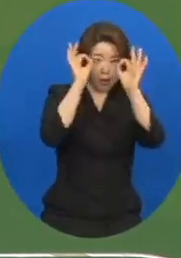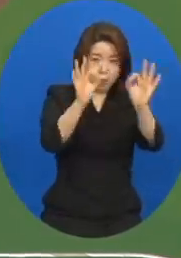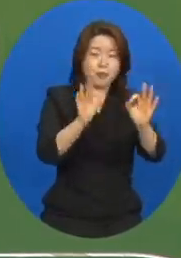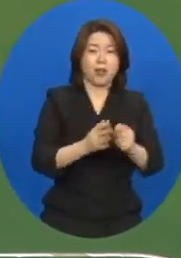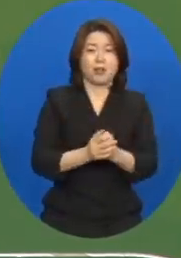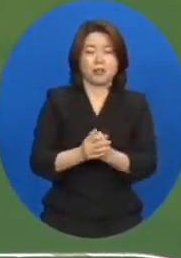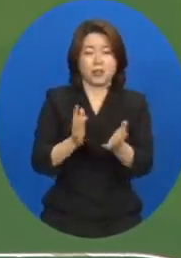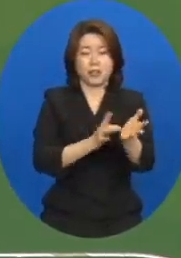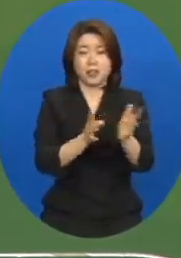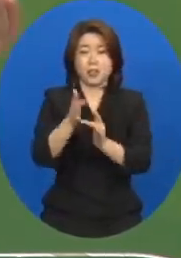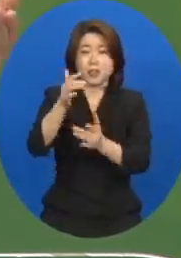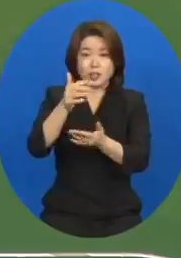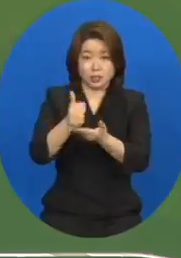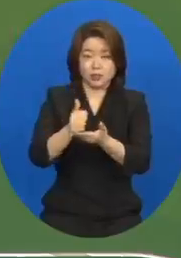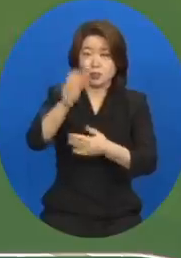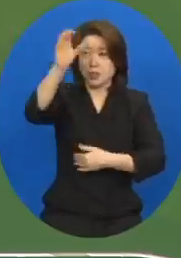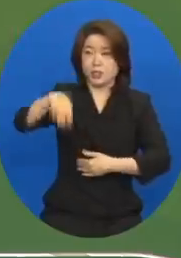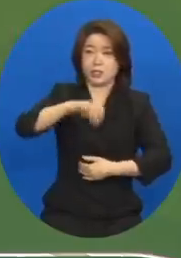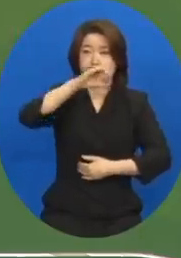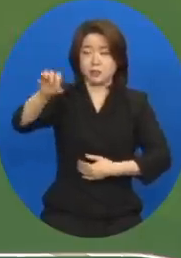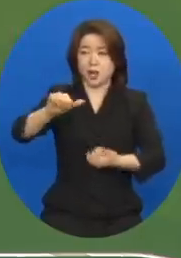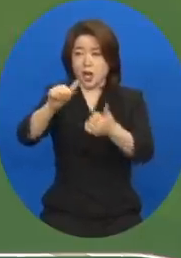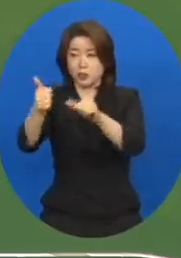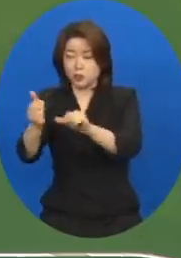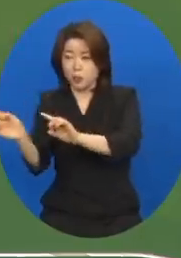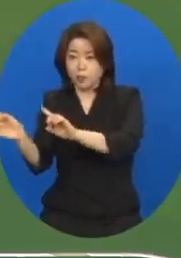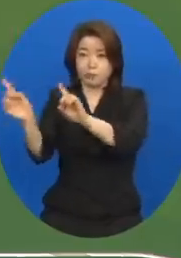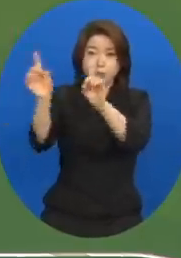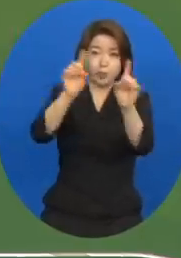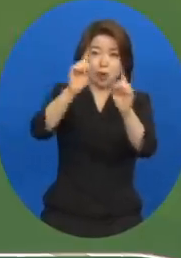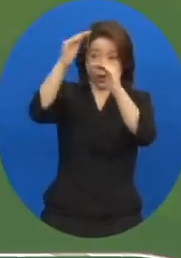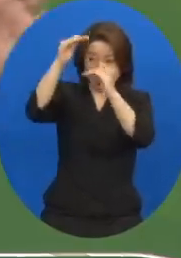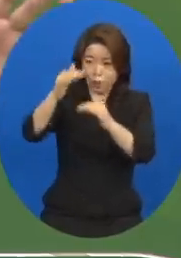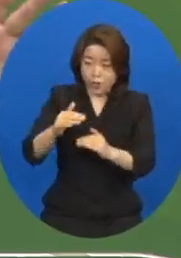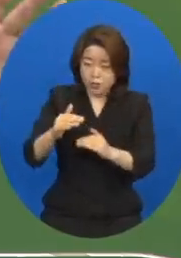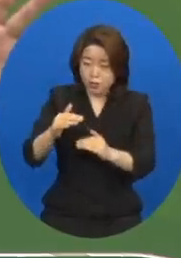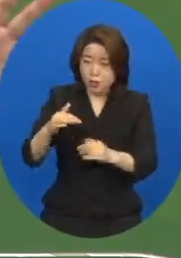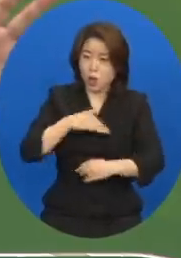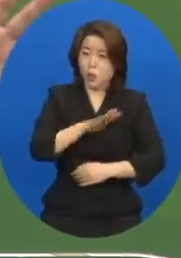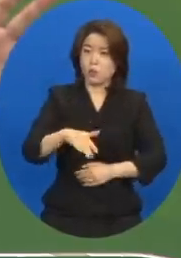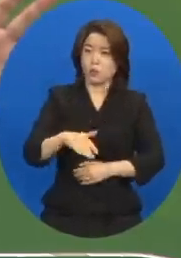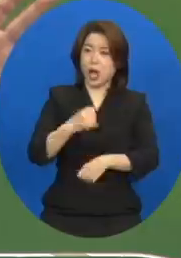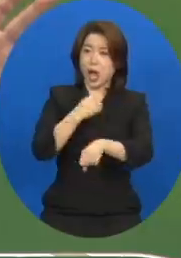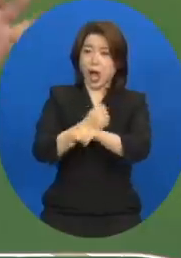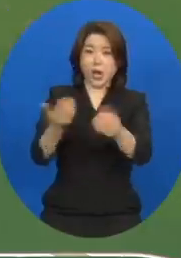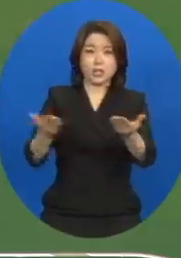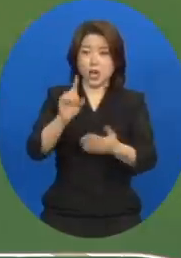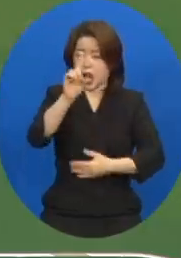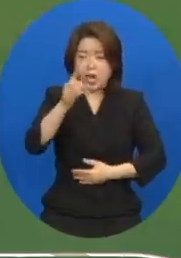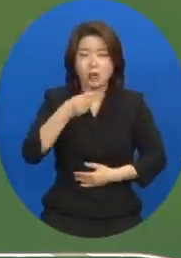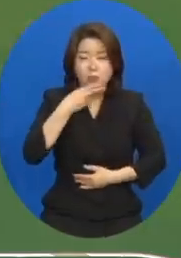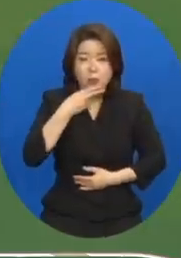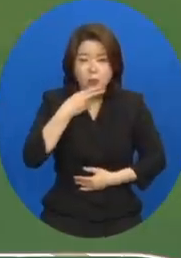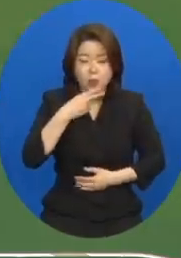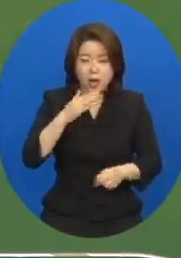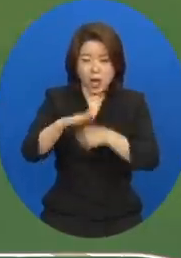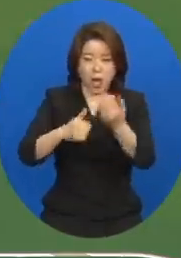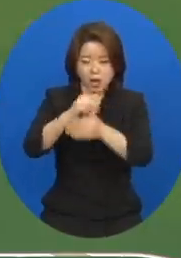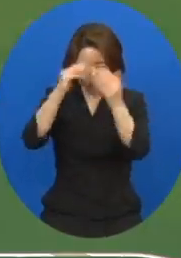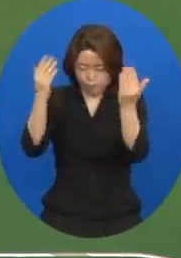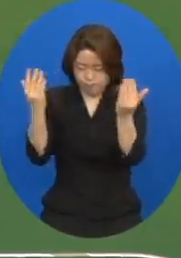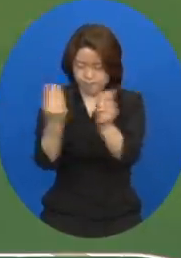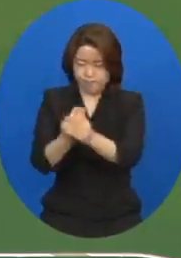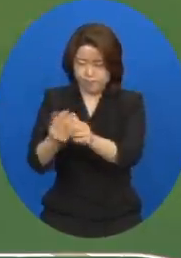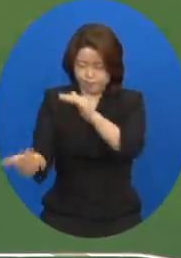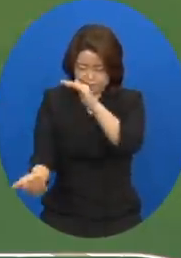예수님이 십자가에 죽으시고 부활하시는 과정에 우리가 하는 일이 아무것도 없어요. 하나님이 전적으로 다